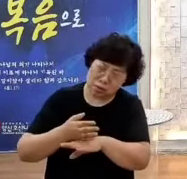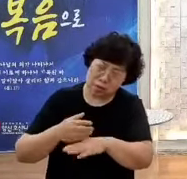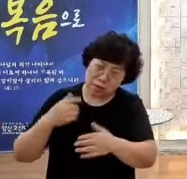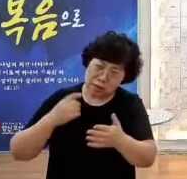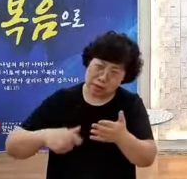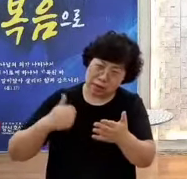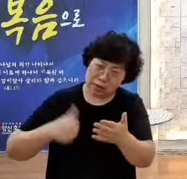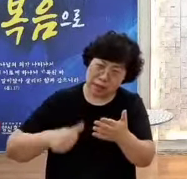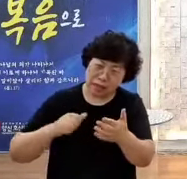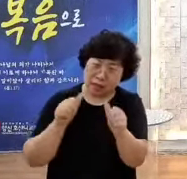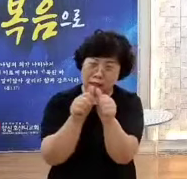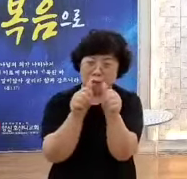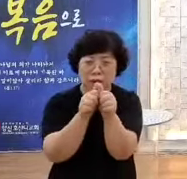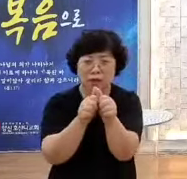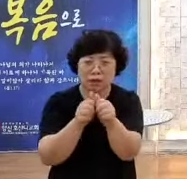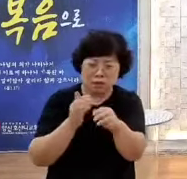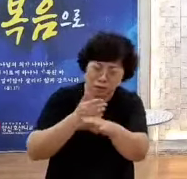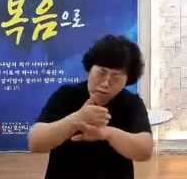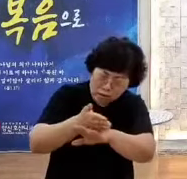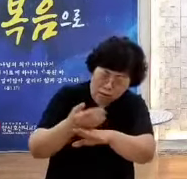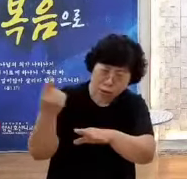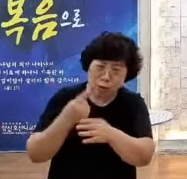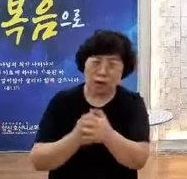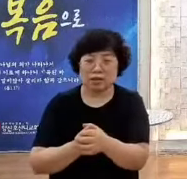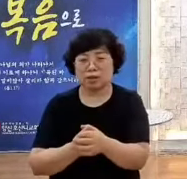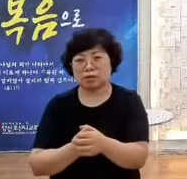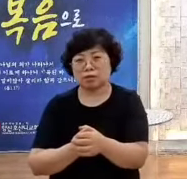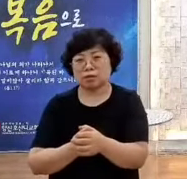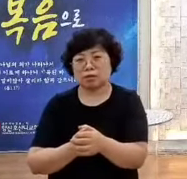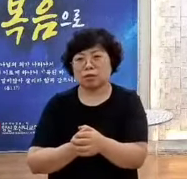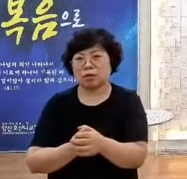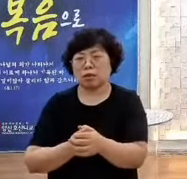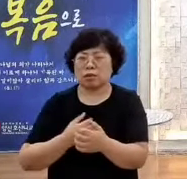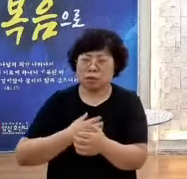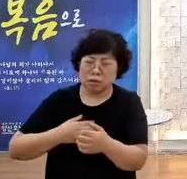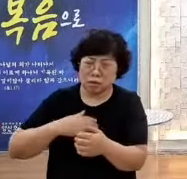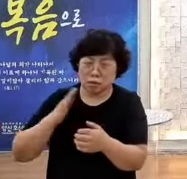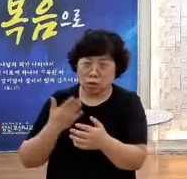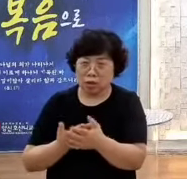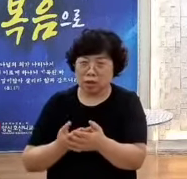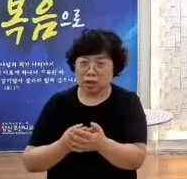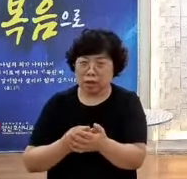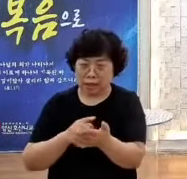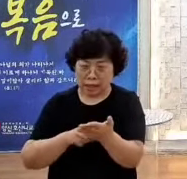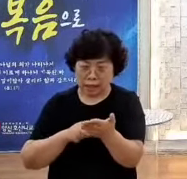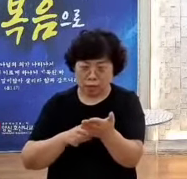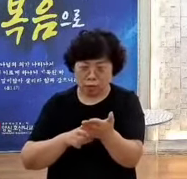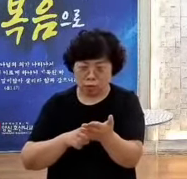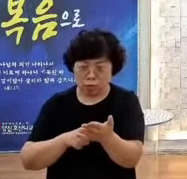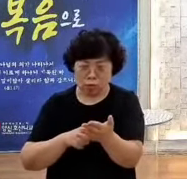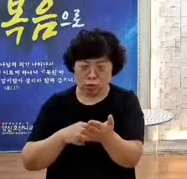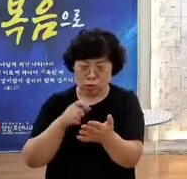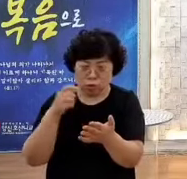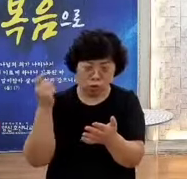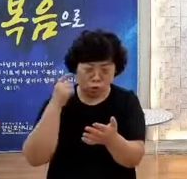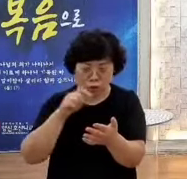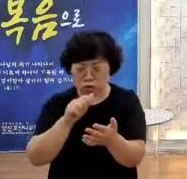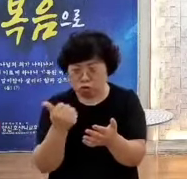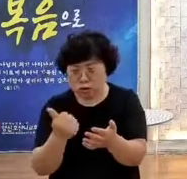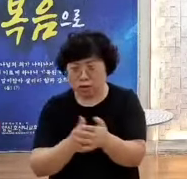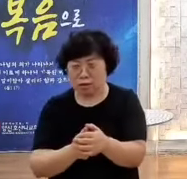그래, 전화 온 진동, 사고 났다고 전화가 3번이나 와 있는데 제가 그걸 몰랐어요. 모음으로 돼. 오늘따라